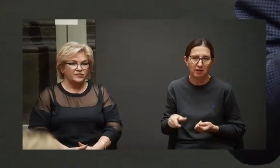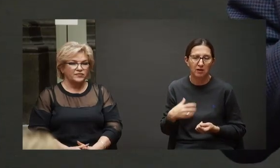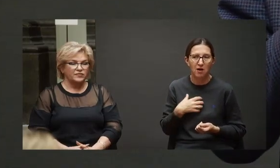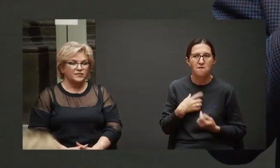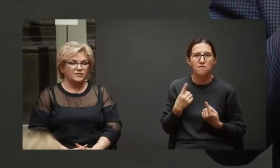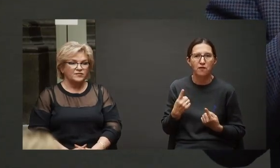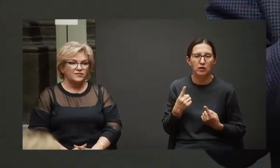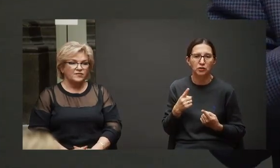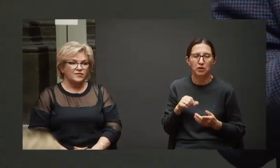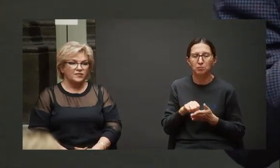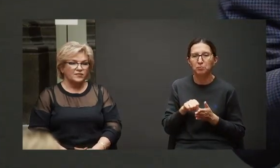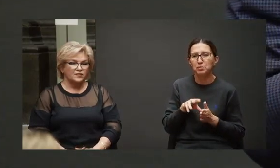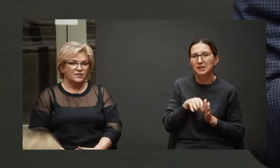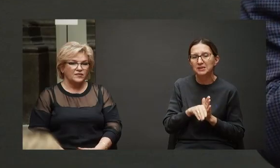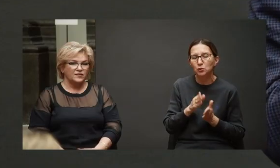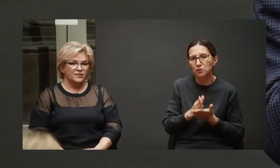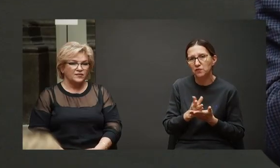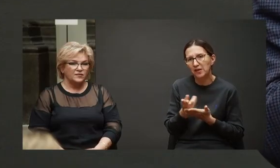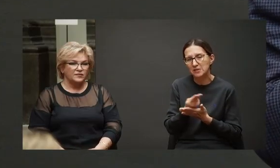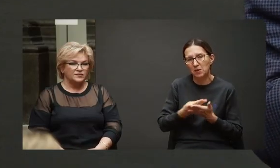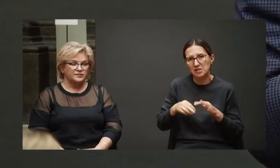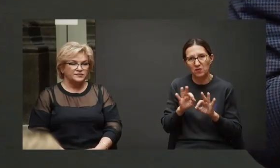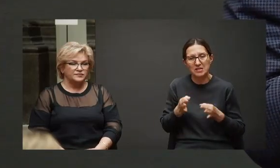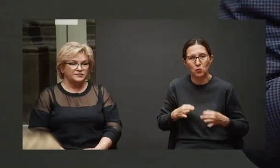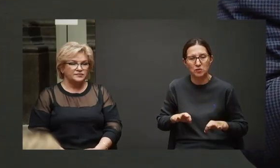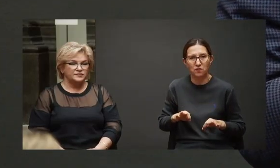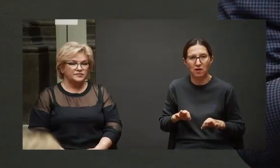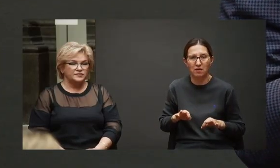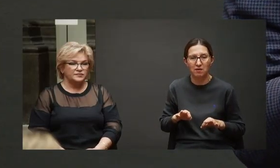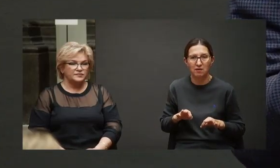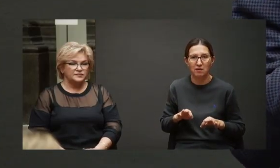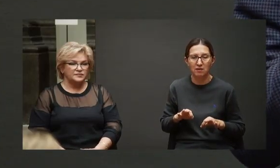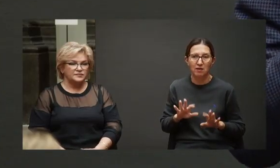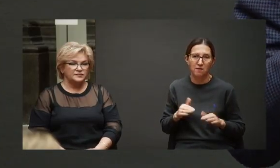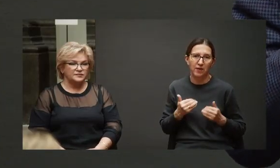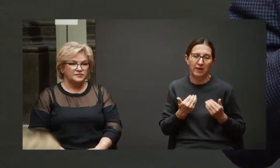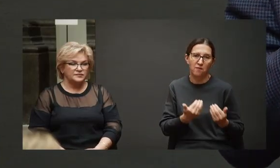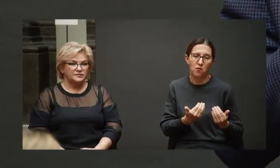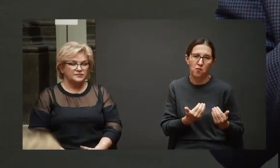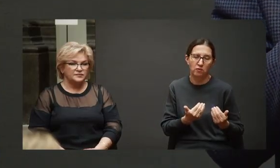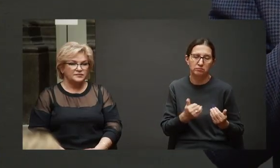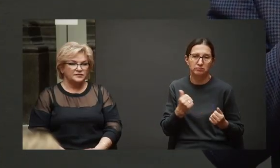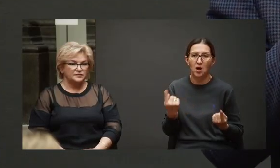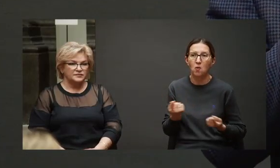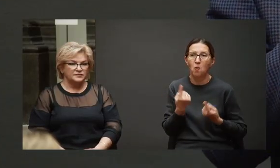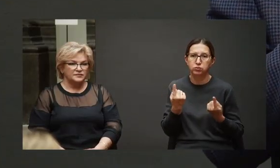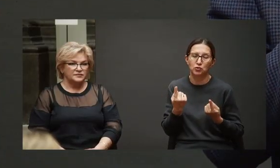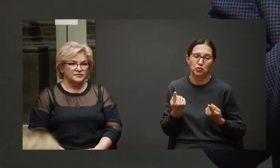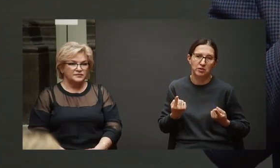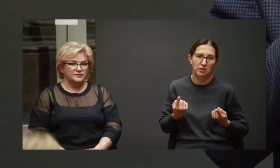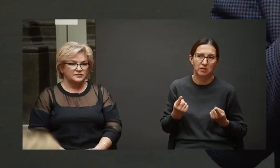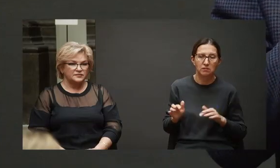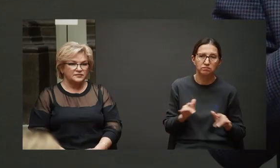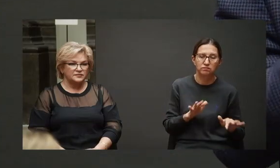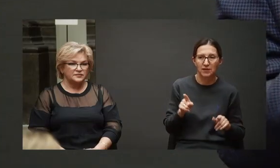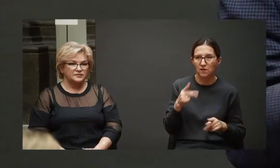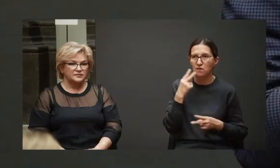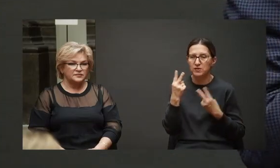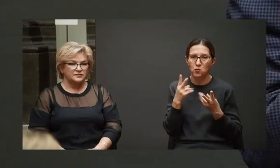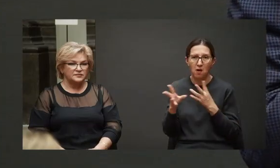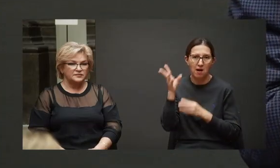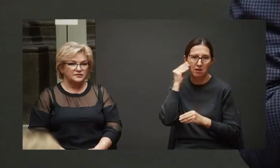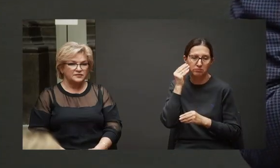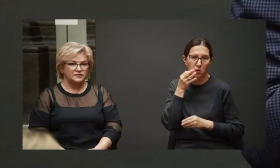значимо присутствие изобразительного искусства в его повседневной практике и в его визуальном